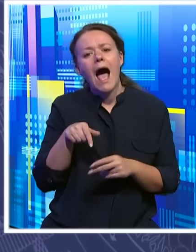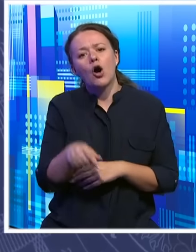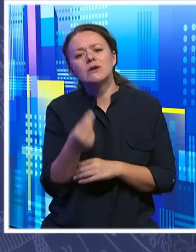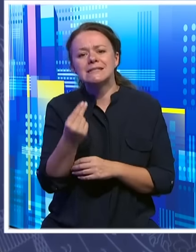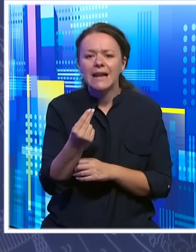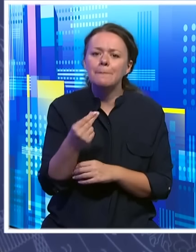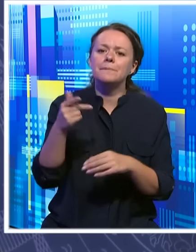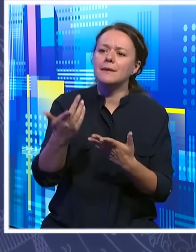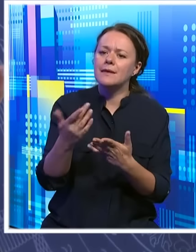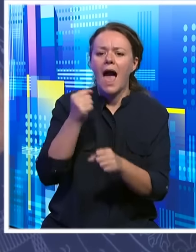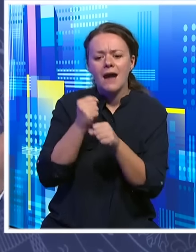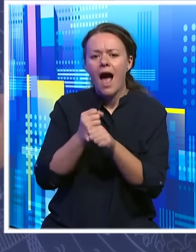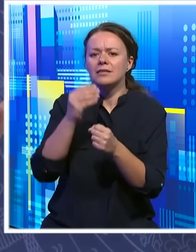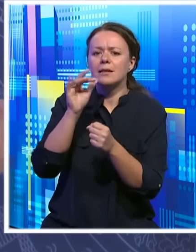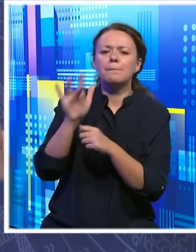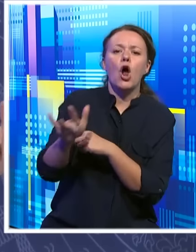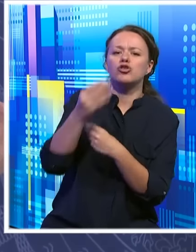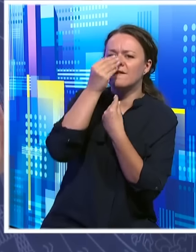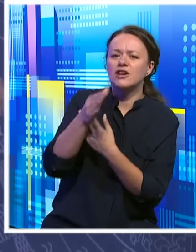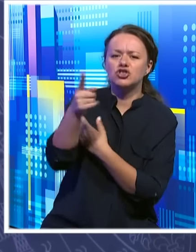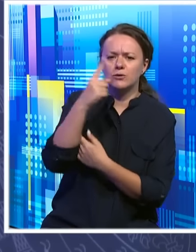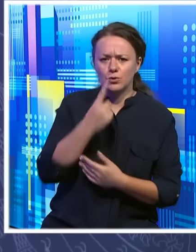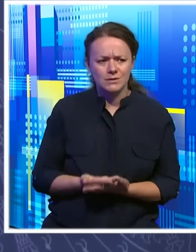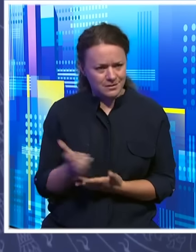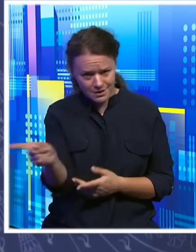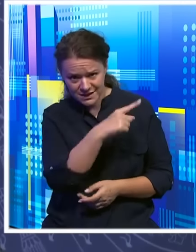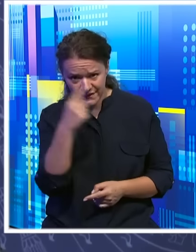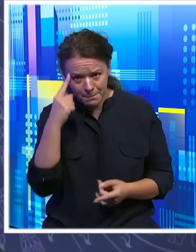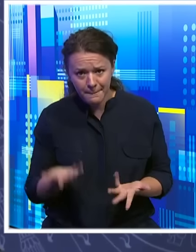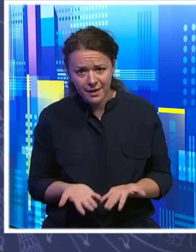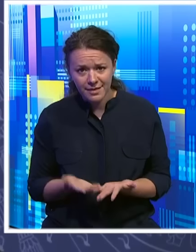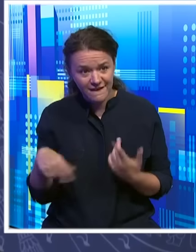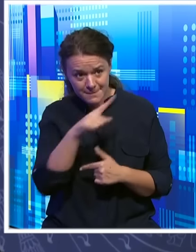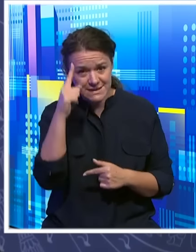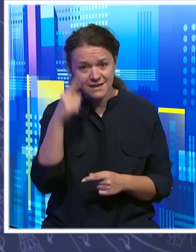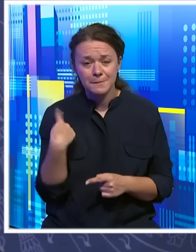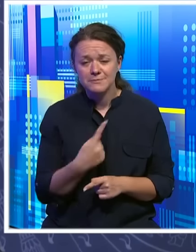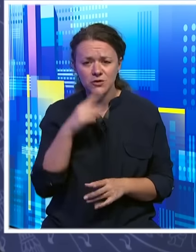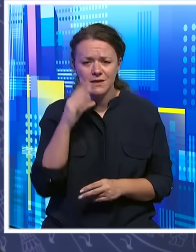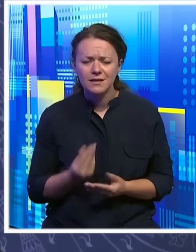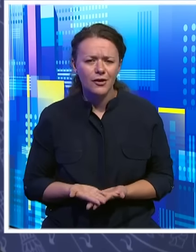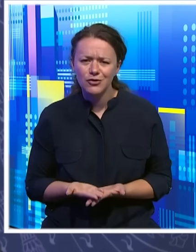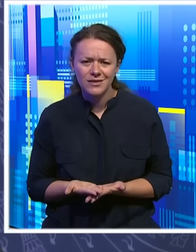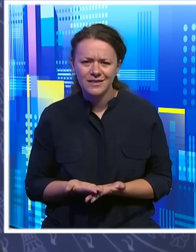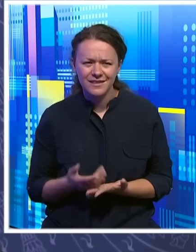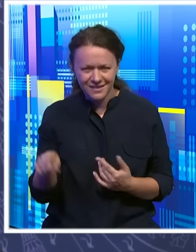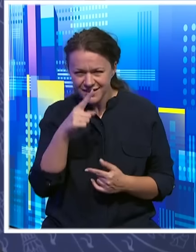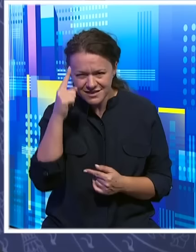Rusiju. A da ste vi pametni ljudi, svi zajedno? Ili vi mislite da smo mi svi idioti? Znate li koliko je moje